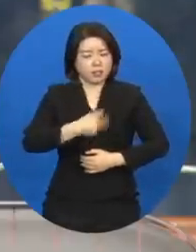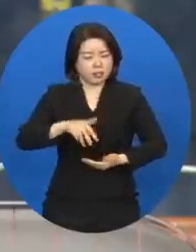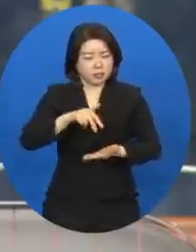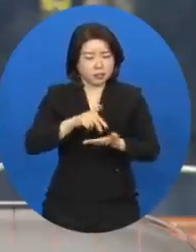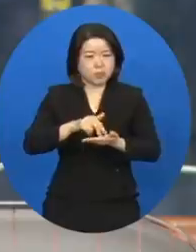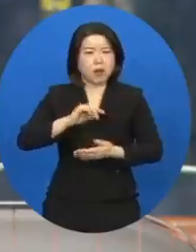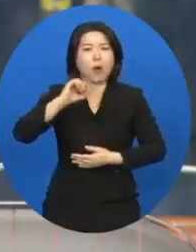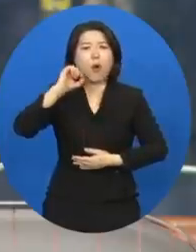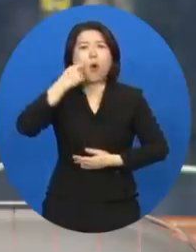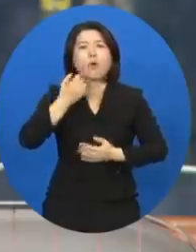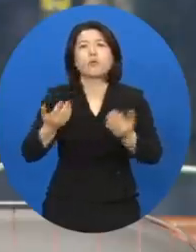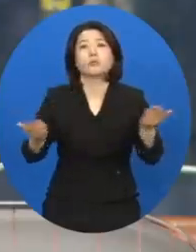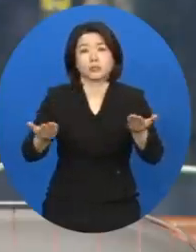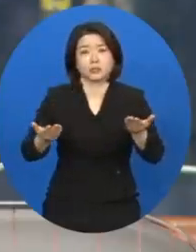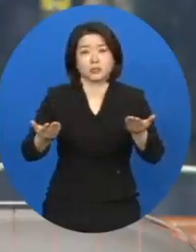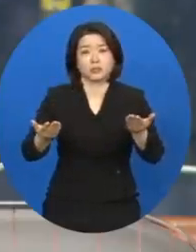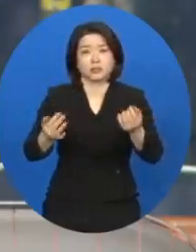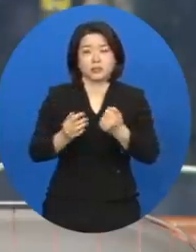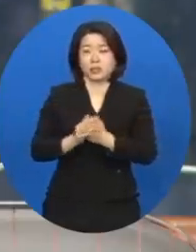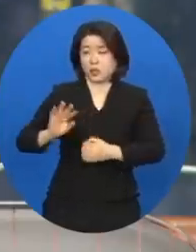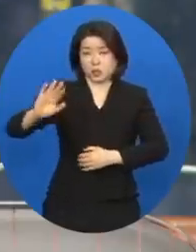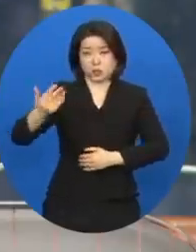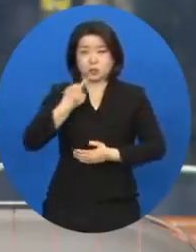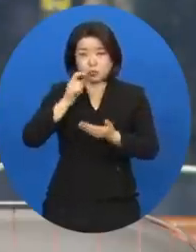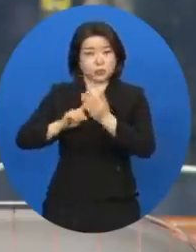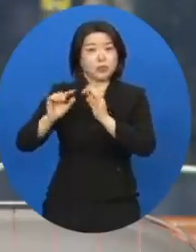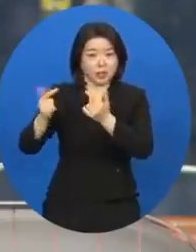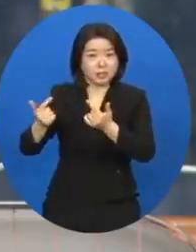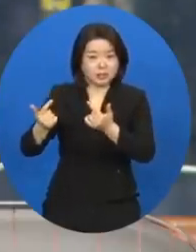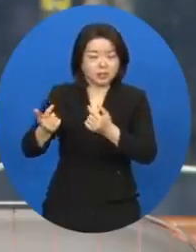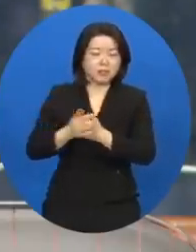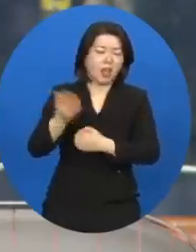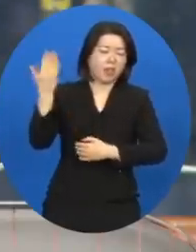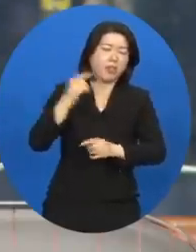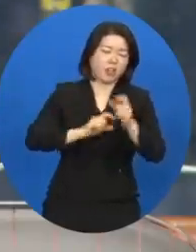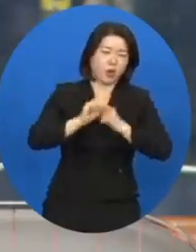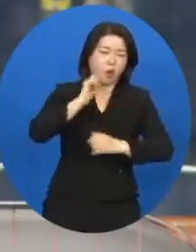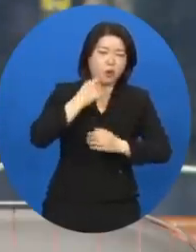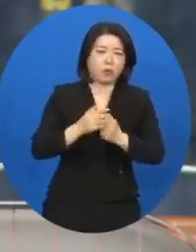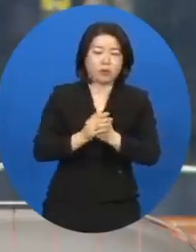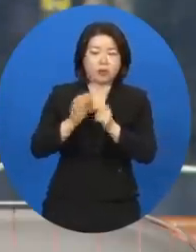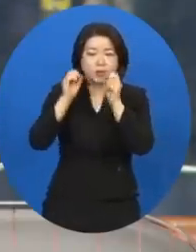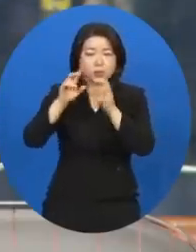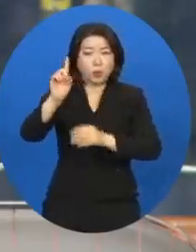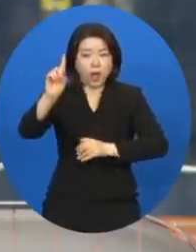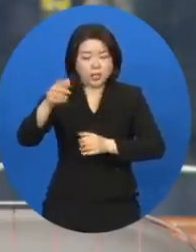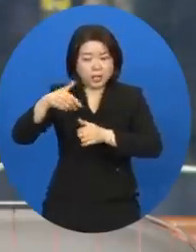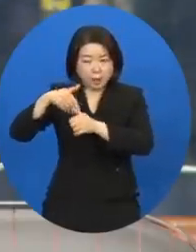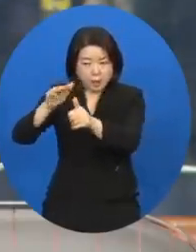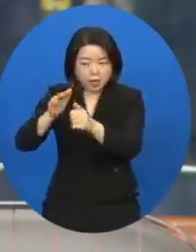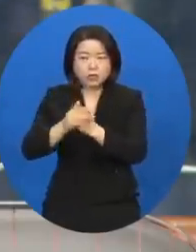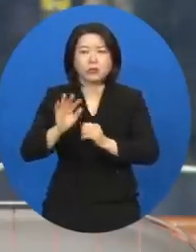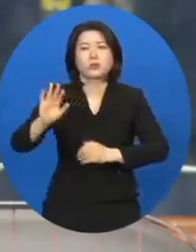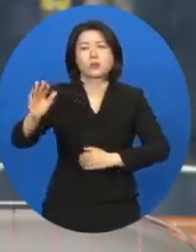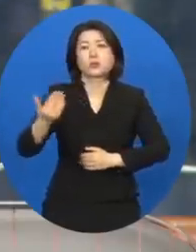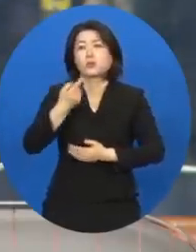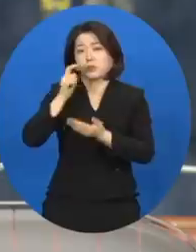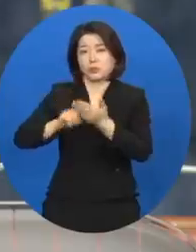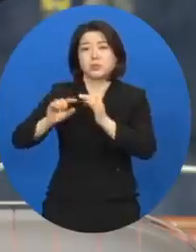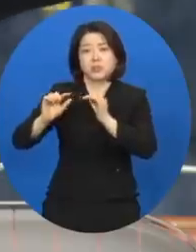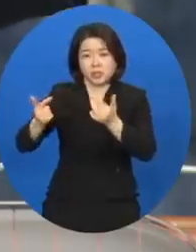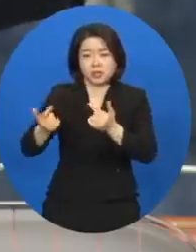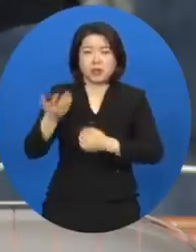일이었습니다. 요즘도 쉽지 않습니다. 선교사 한 사람 파송하는 일이 요즘도 쉽지 않아요.